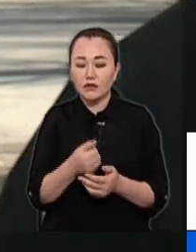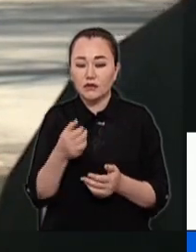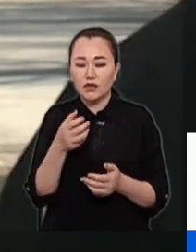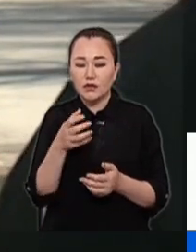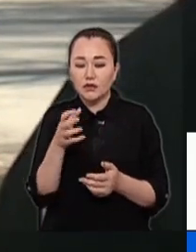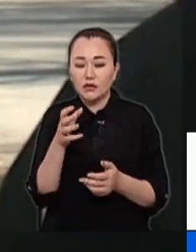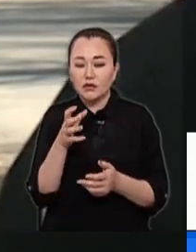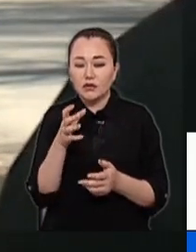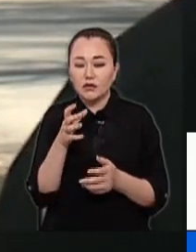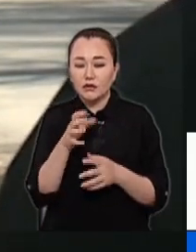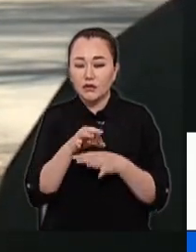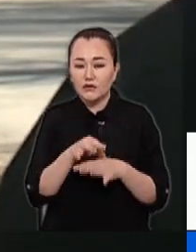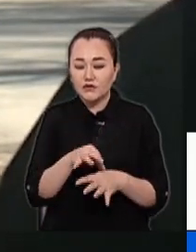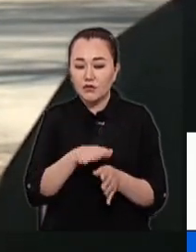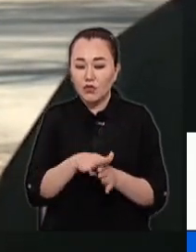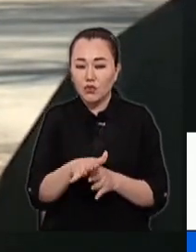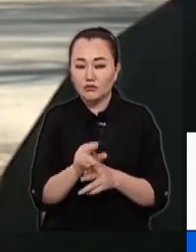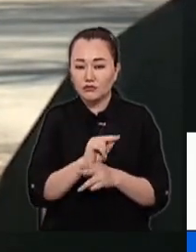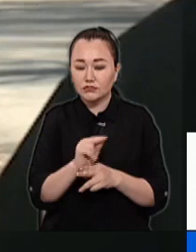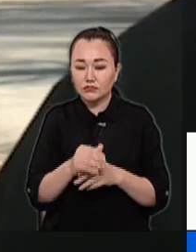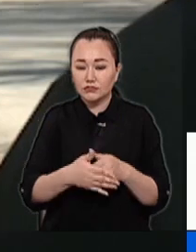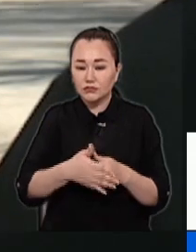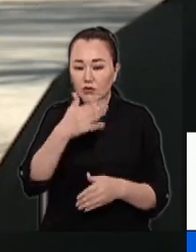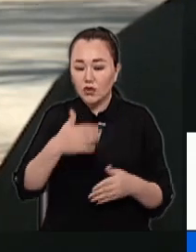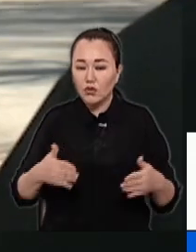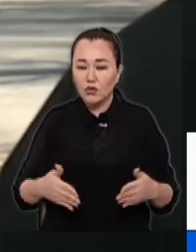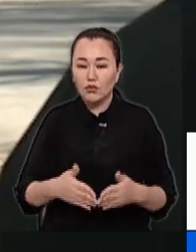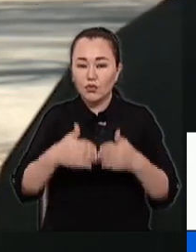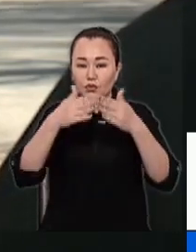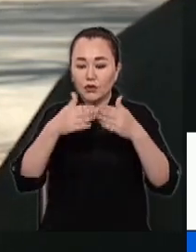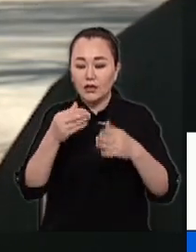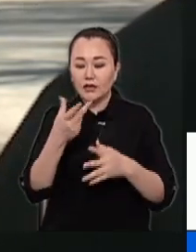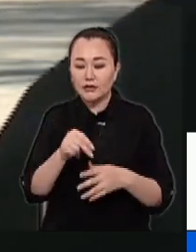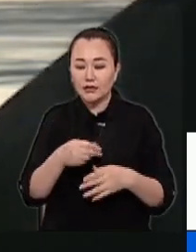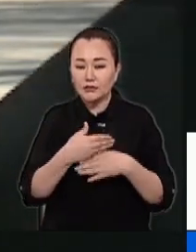2 недель, провести полностью демонтаж угла, где произошла трещина,